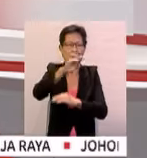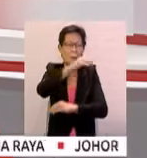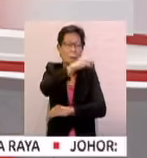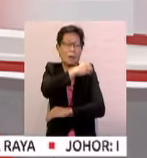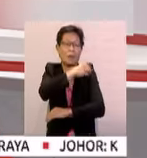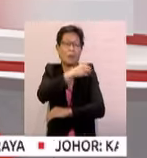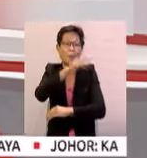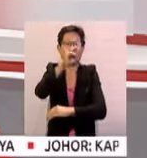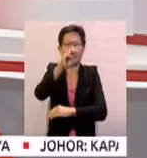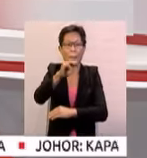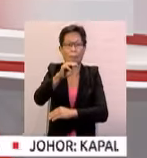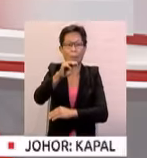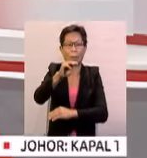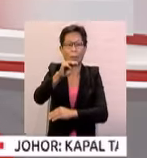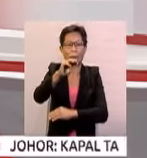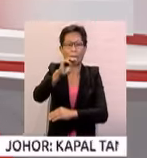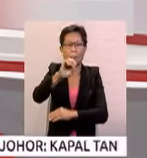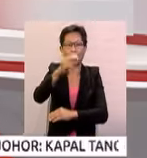Cardona.